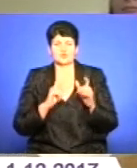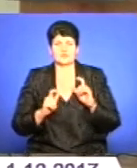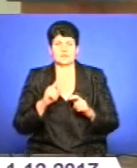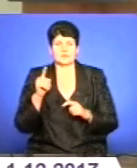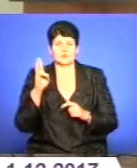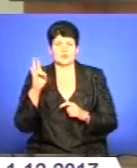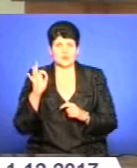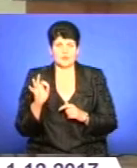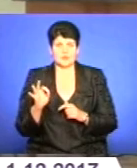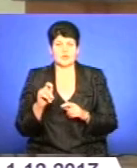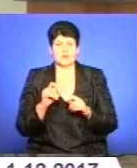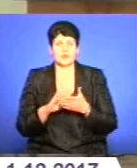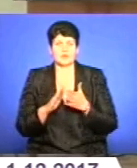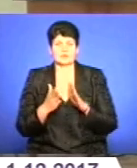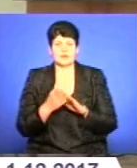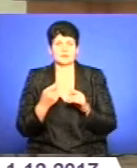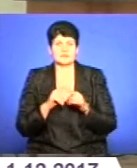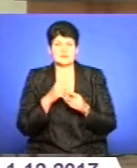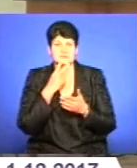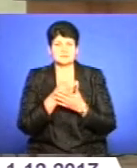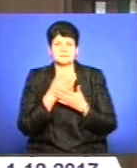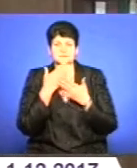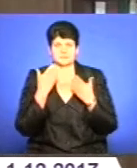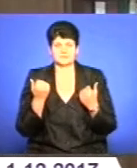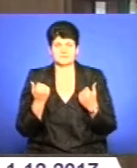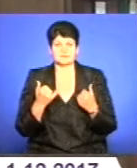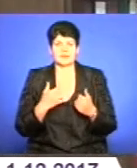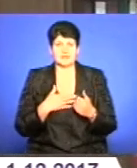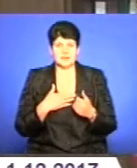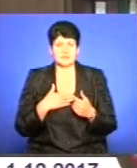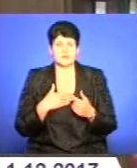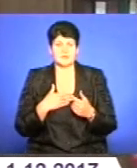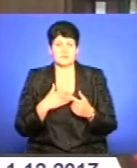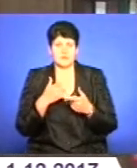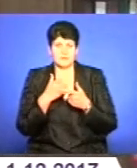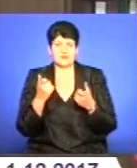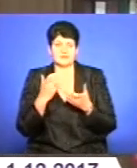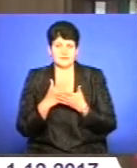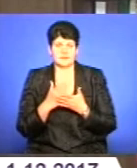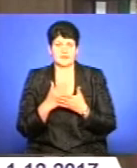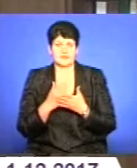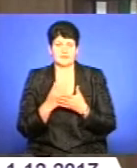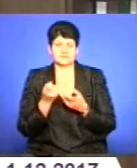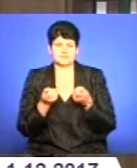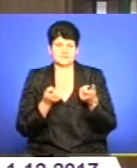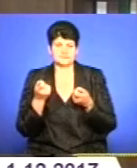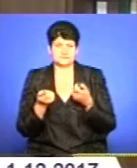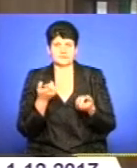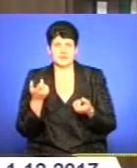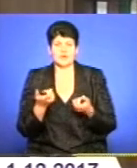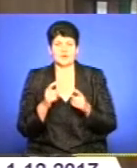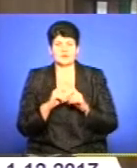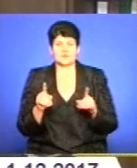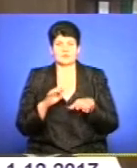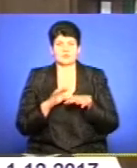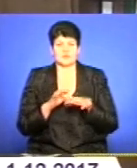незалежне оцінювання і контрактом це не передбачено. Нас попередили, але є певні нюанси і особливості проведення